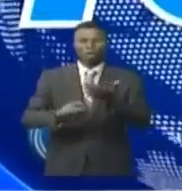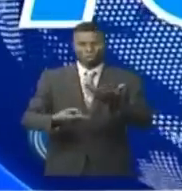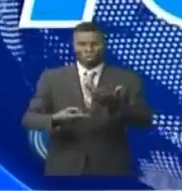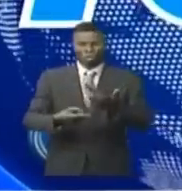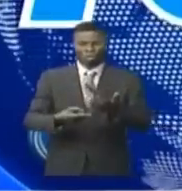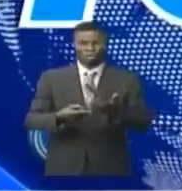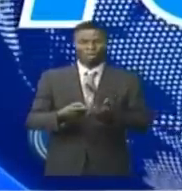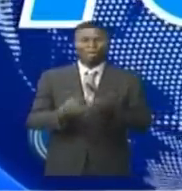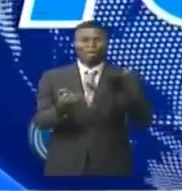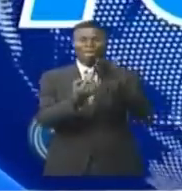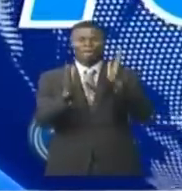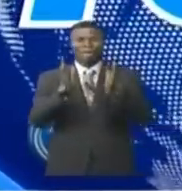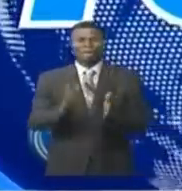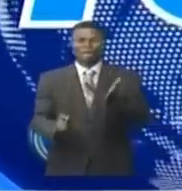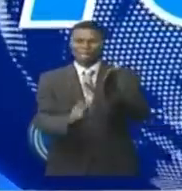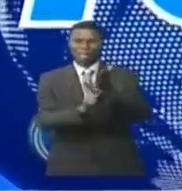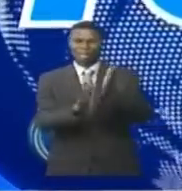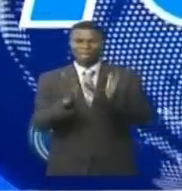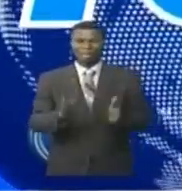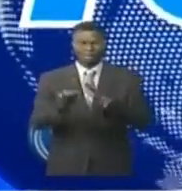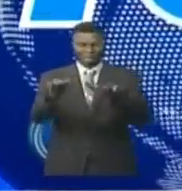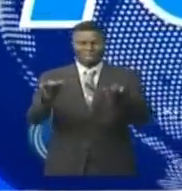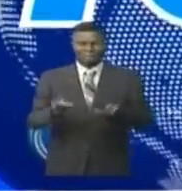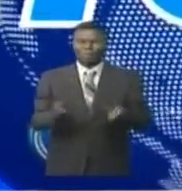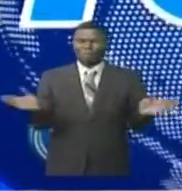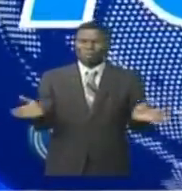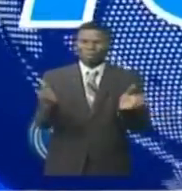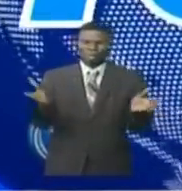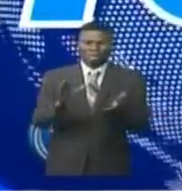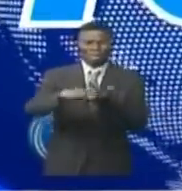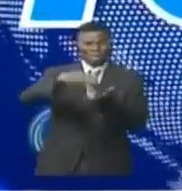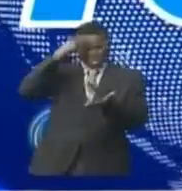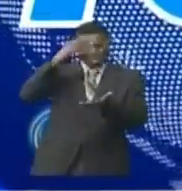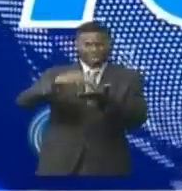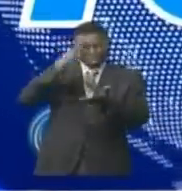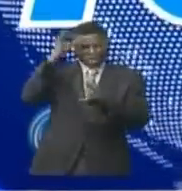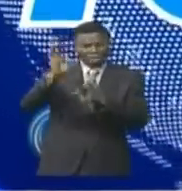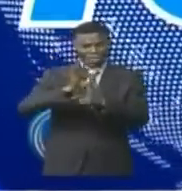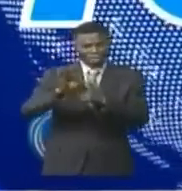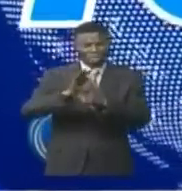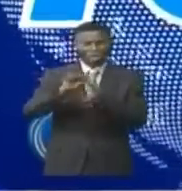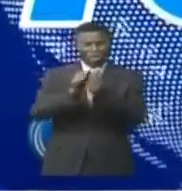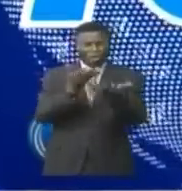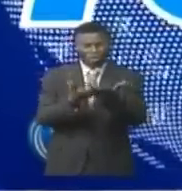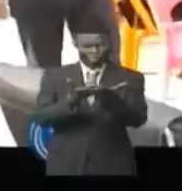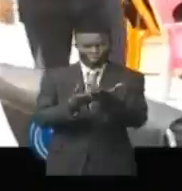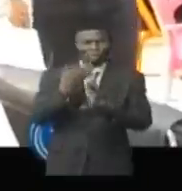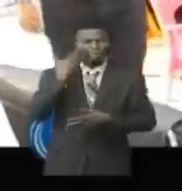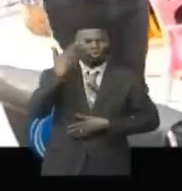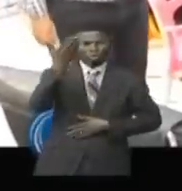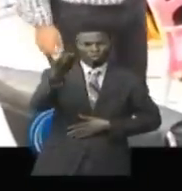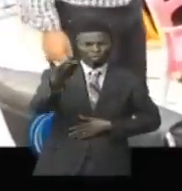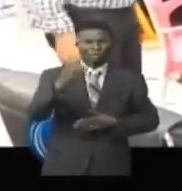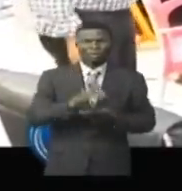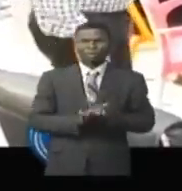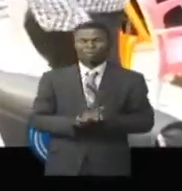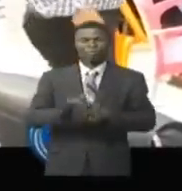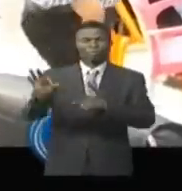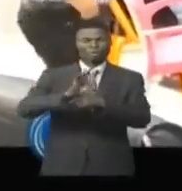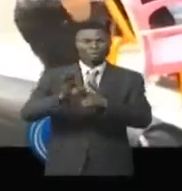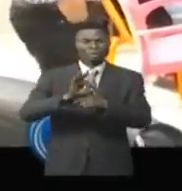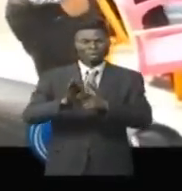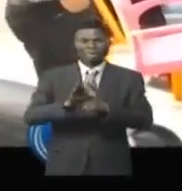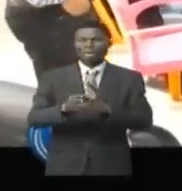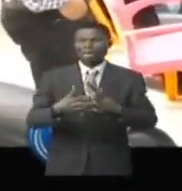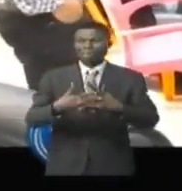quelques ingénieurs et techniciens de terrain viennent de renforcer leurs capacités sur le sujet. Regardez. La formation sur le